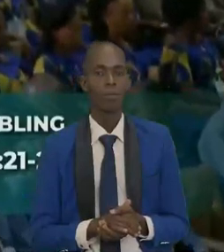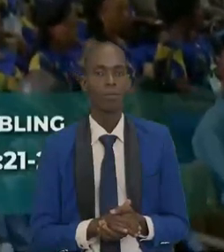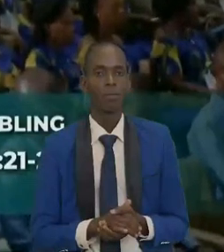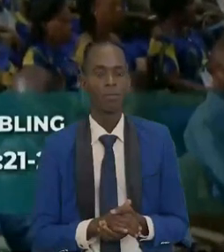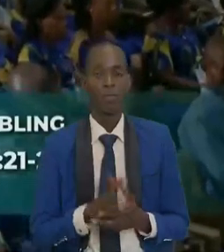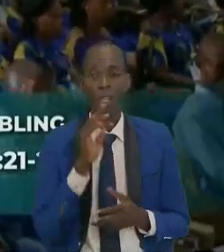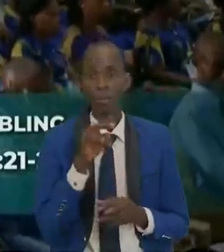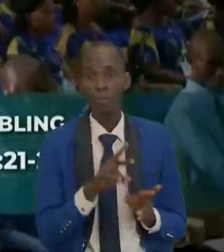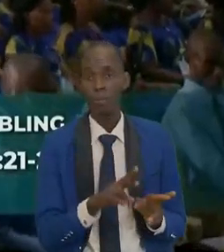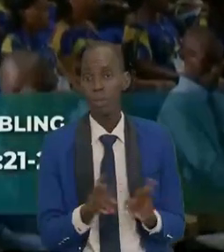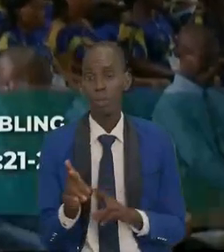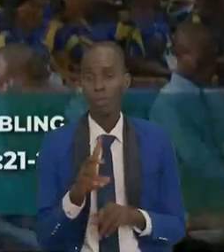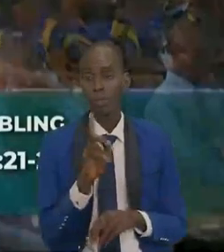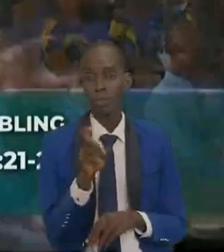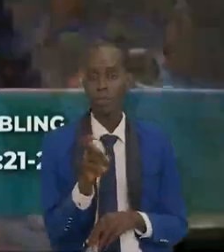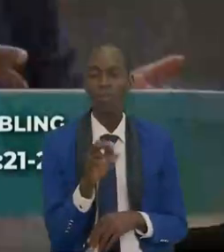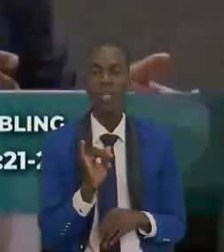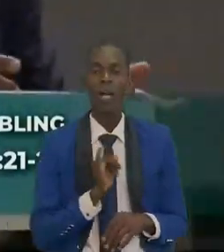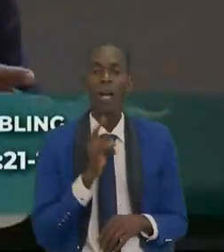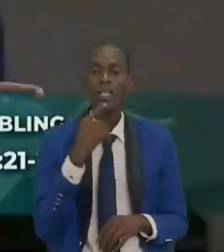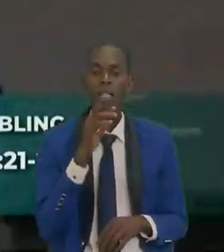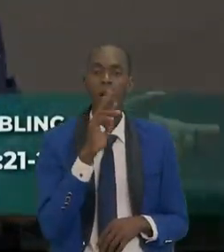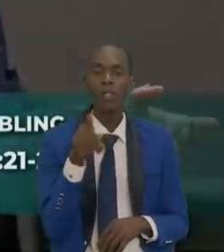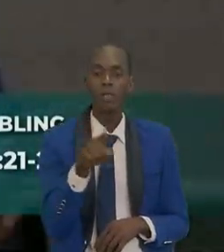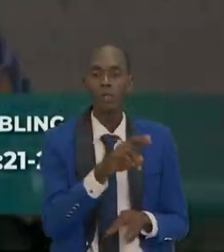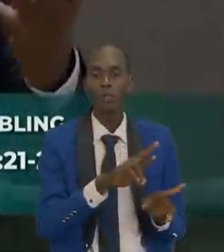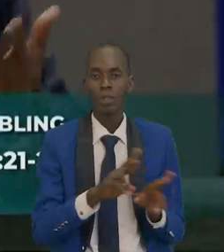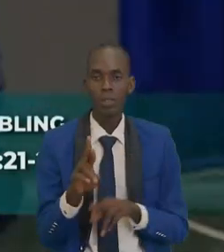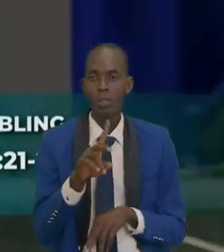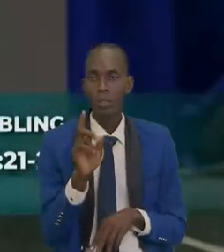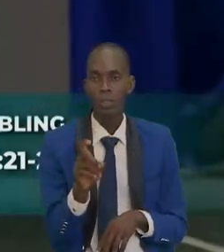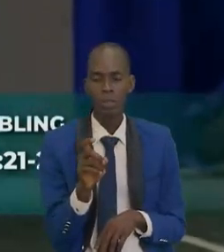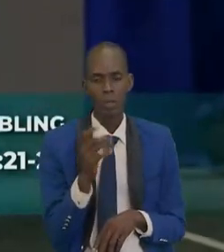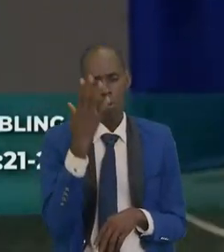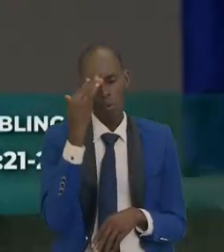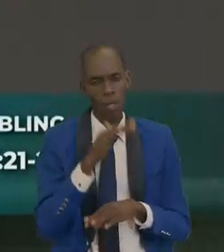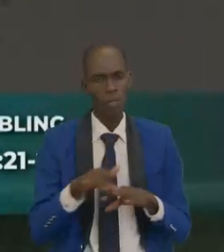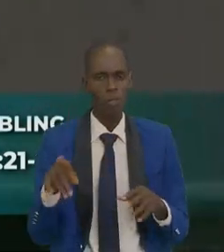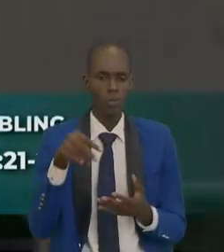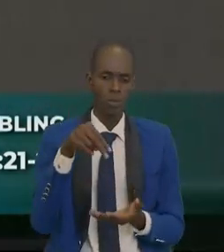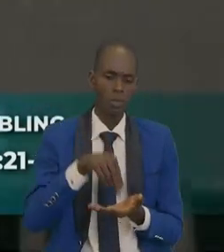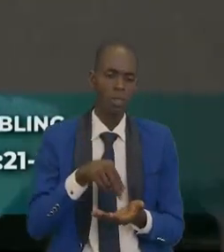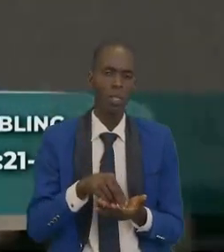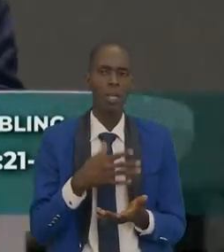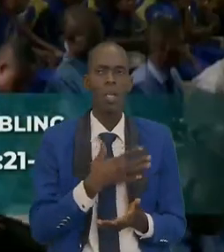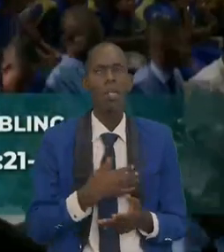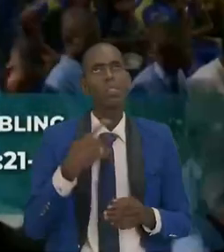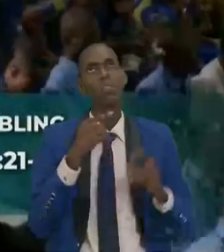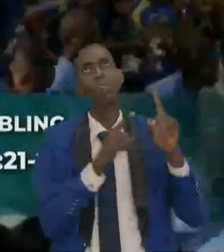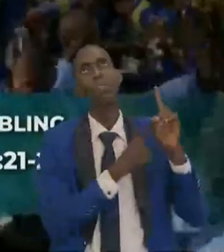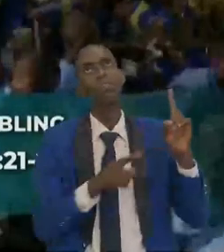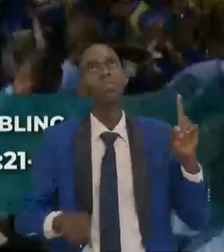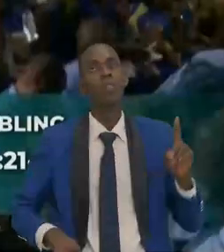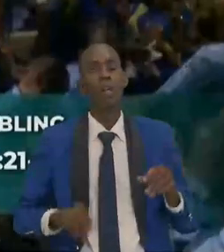Est-ce que tu es prêt? J'ai dit, est-ce que tu es prêt? Pourquoi ne pas te lever maintenant et dire, Seigneur,